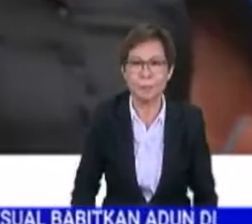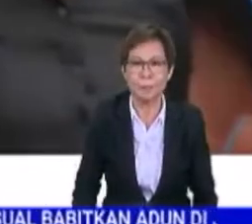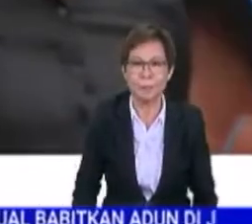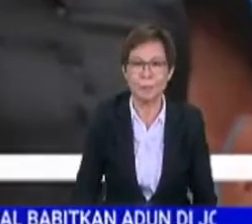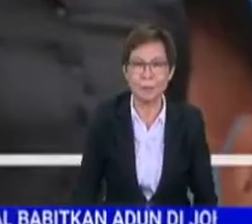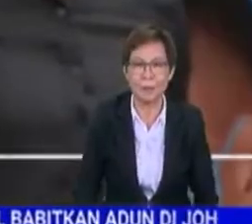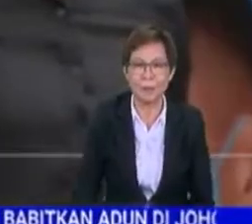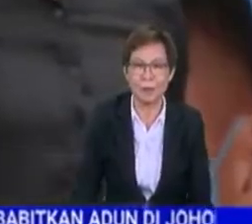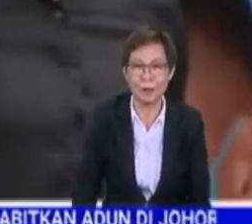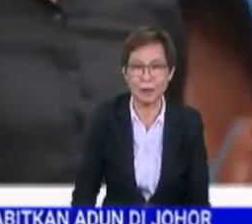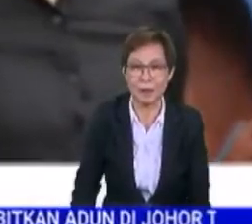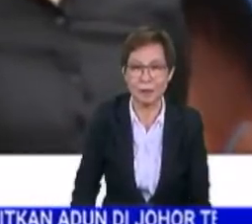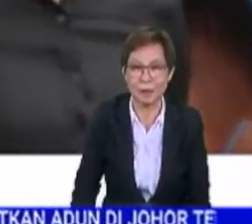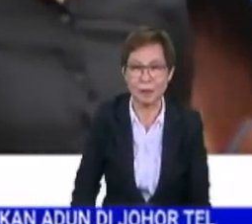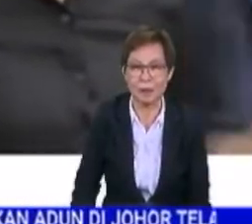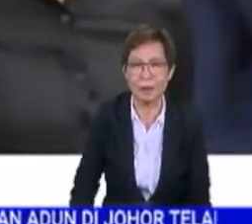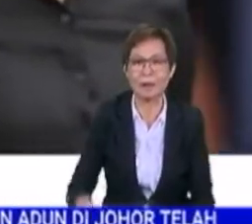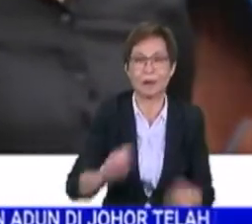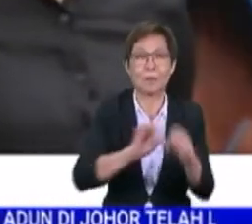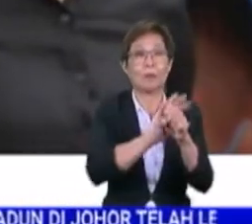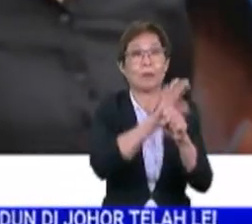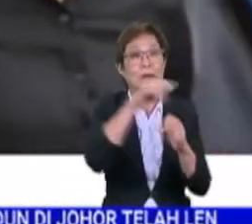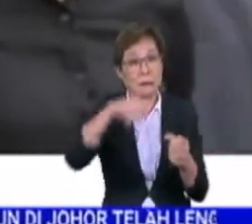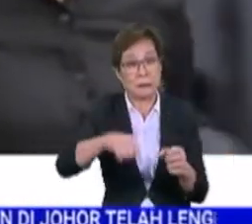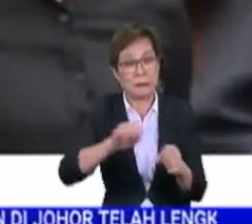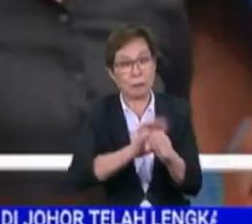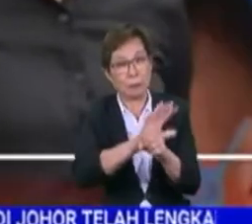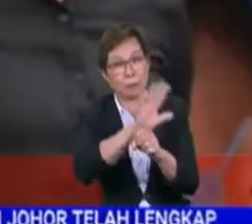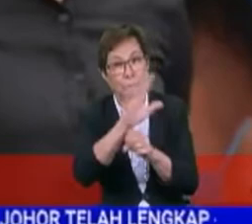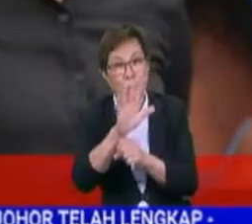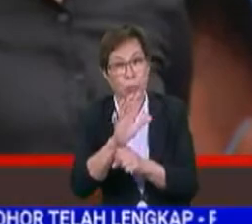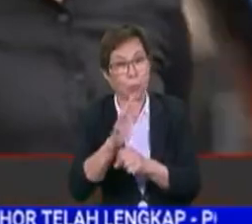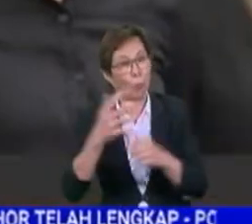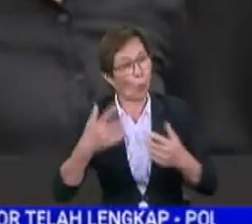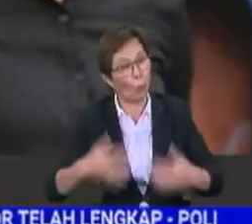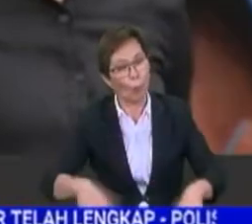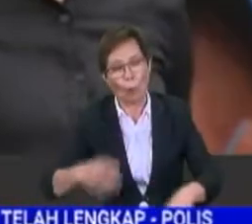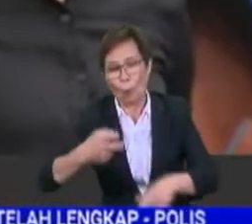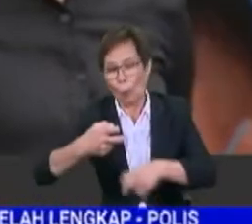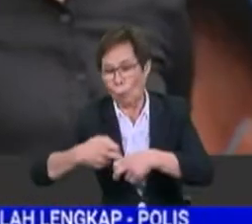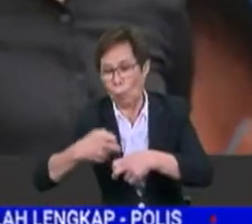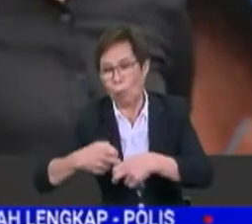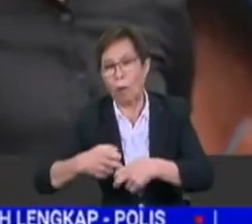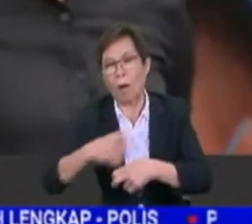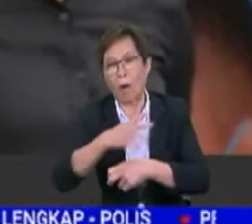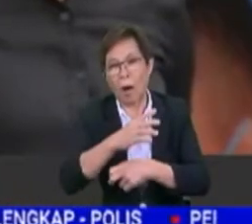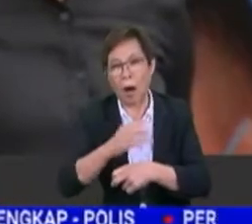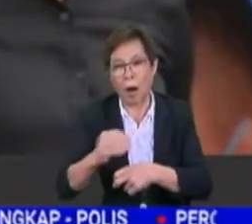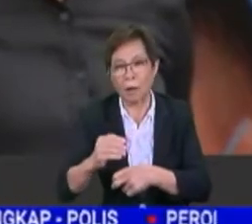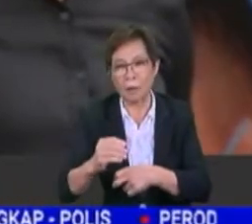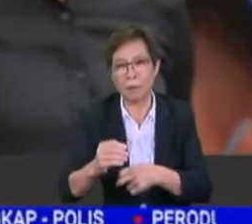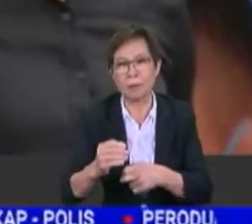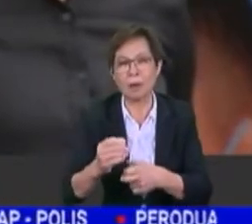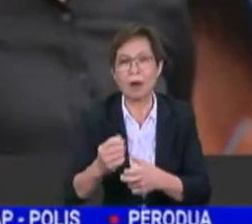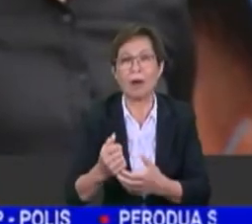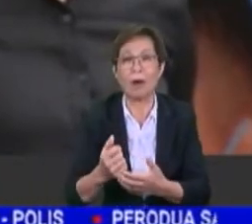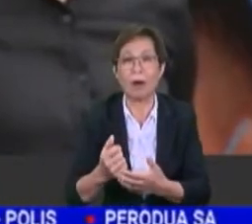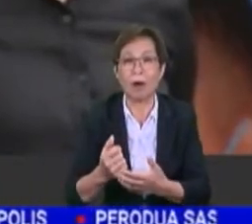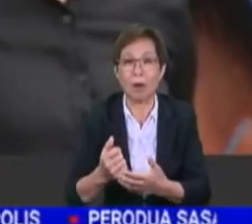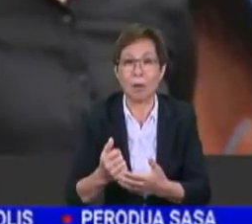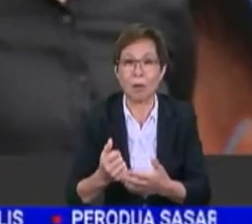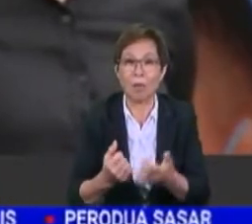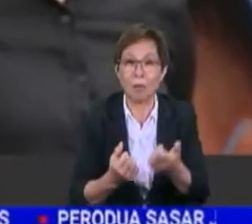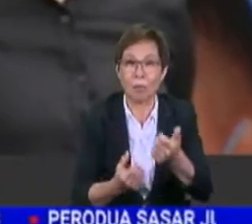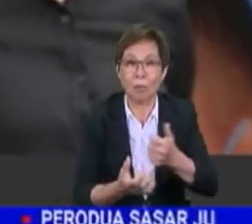These past 2 years of COVID-19 pandemic has been extremely challenging and arduous time for everyone, with loss